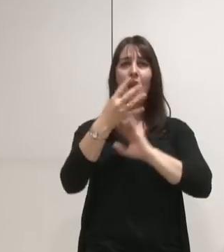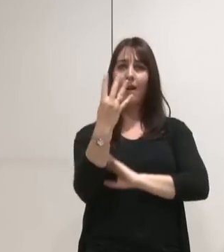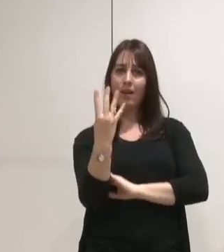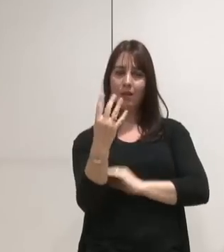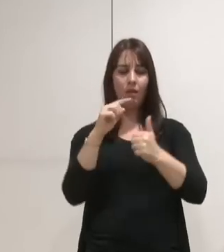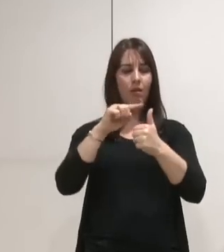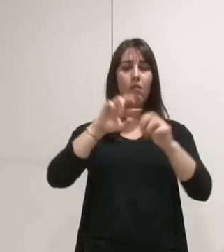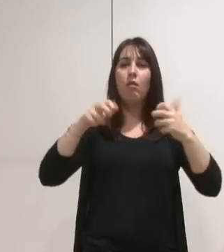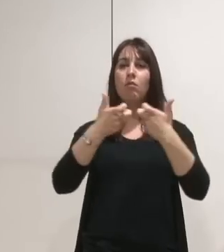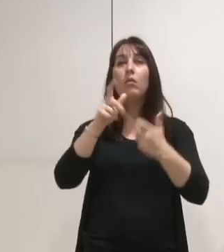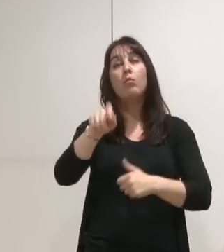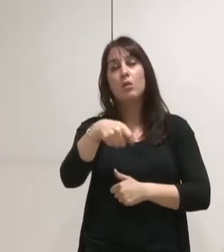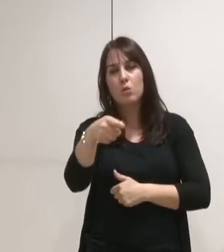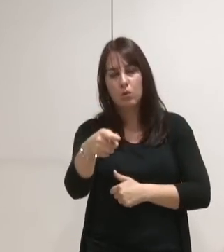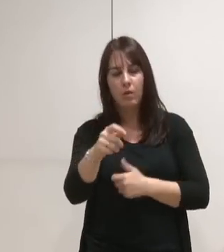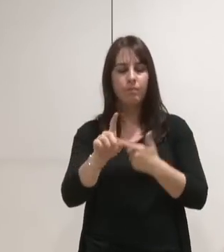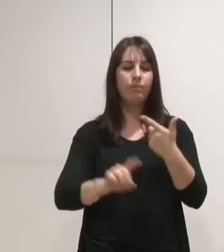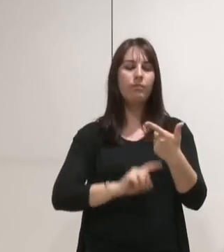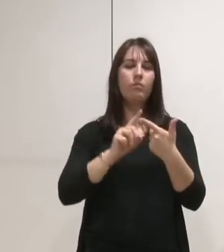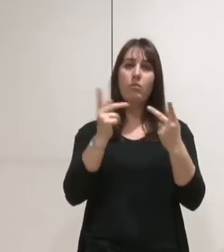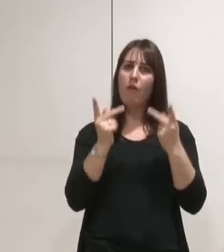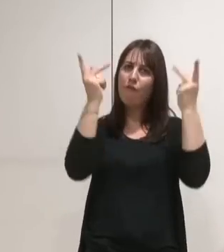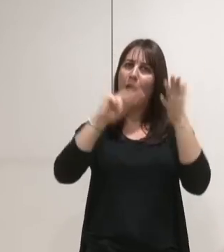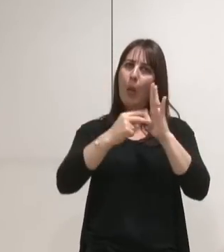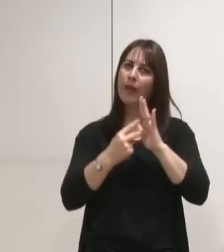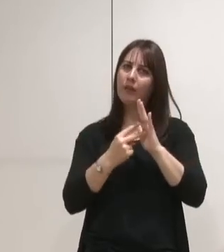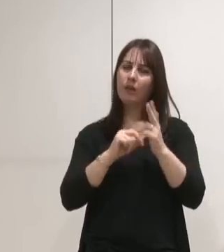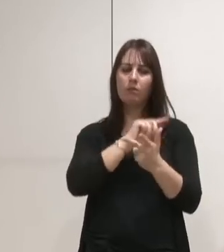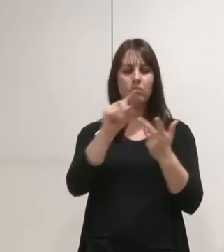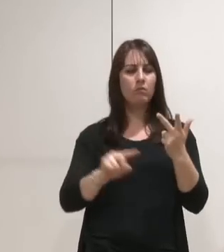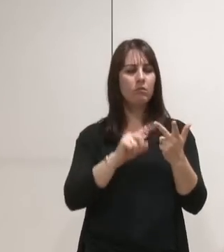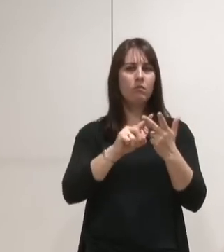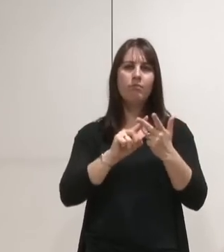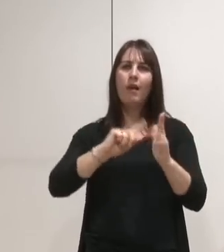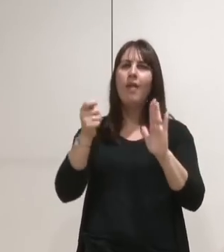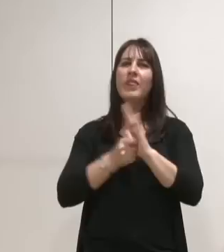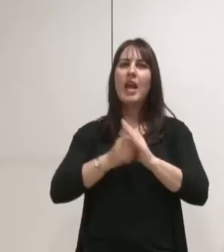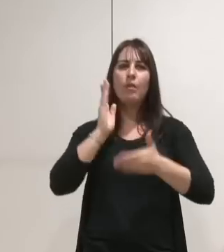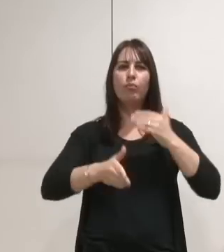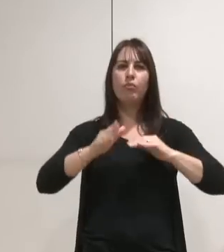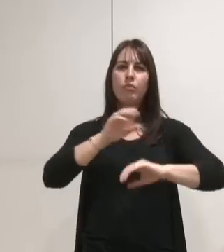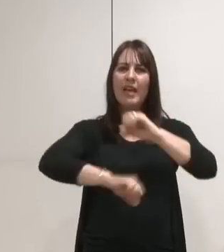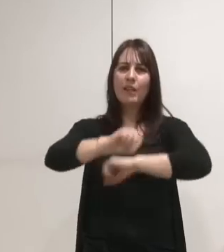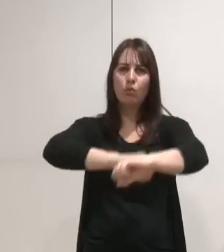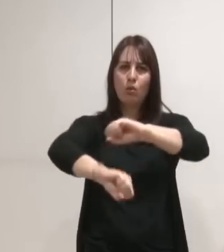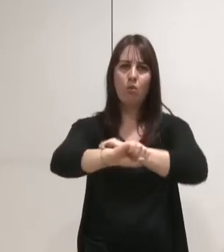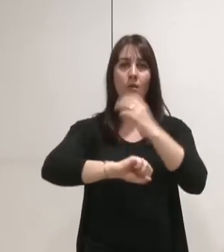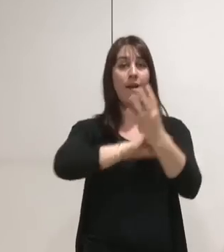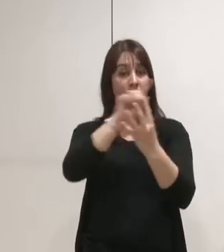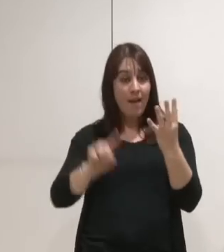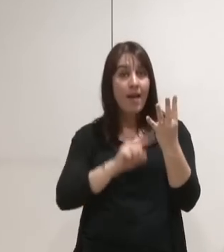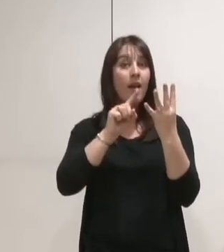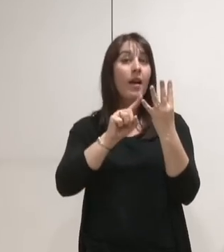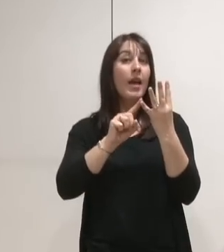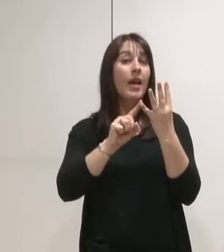prix évidemment la valeur technique les délis d'exécution et